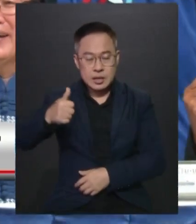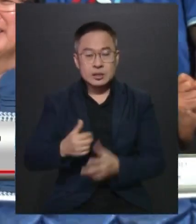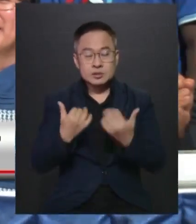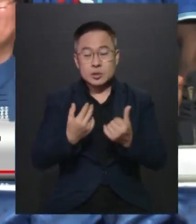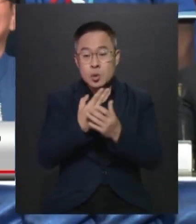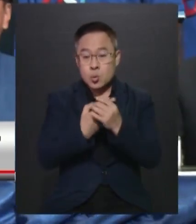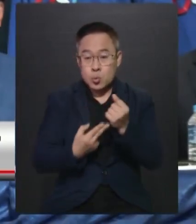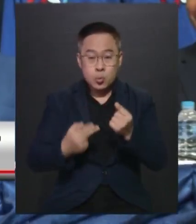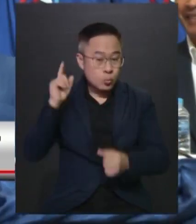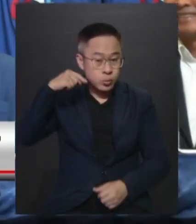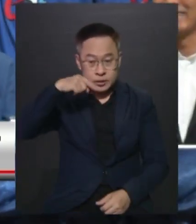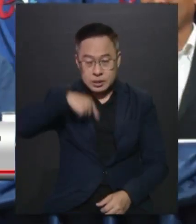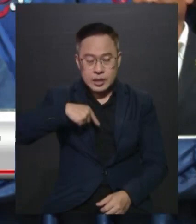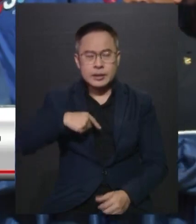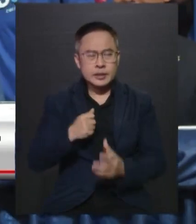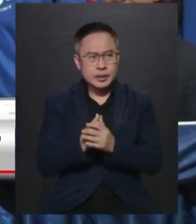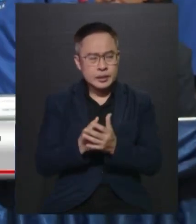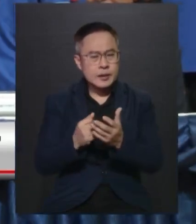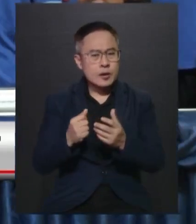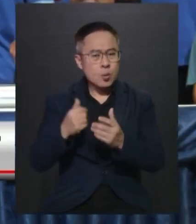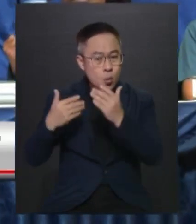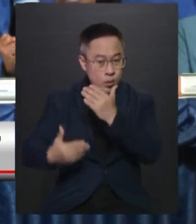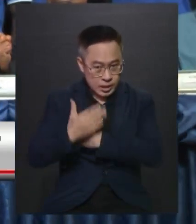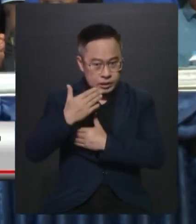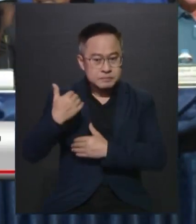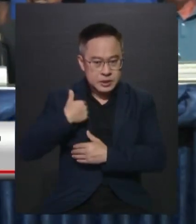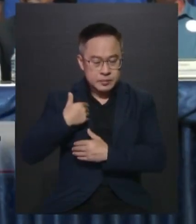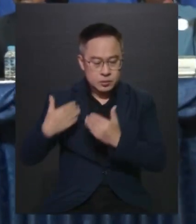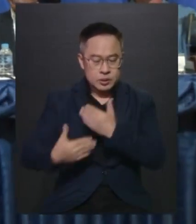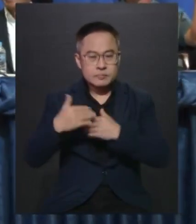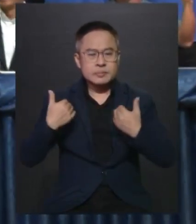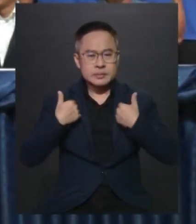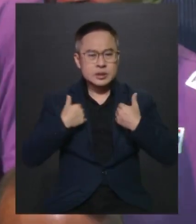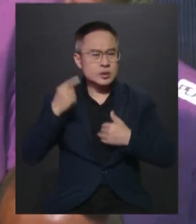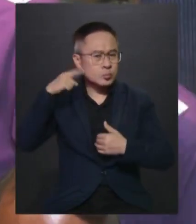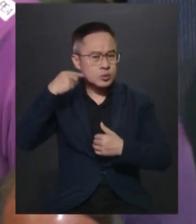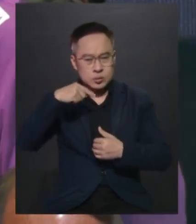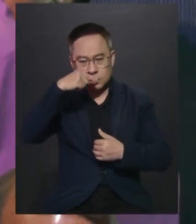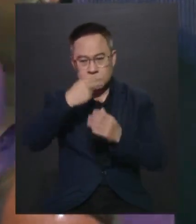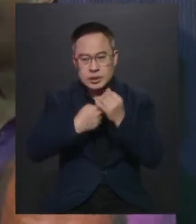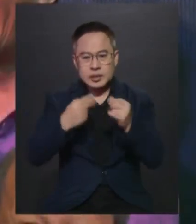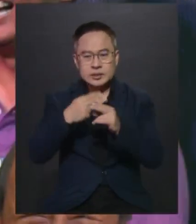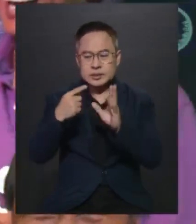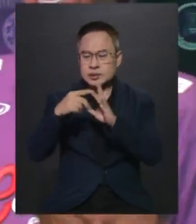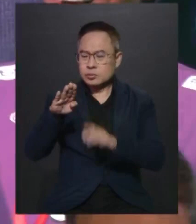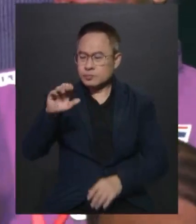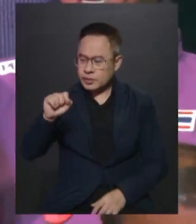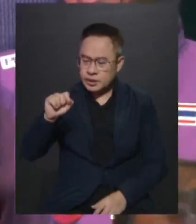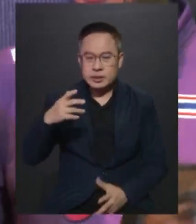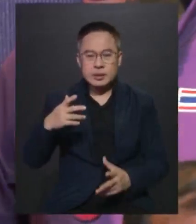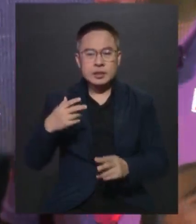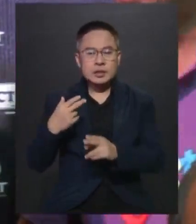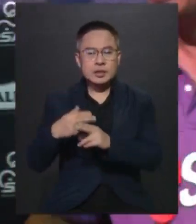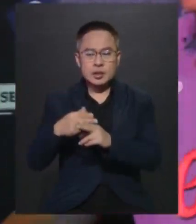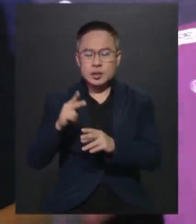ยก็ทำผลงานได้อยู่ในระดับมีเกณฑ์ได้ลุ้นเหมือนกันนั่นก็คือเบสวรพีรัชยากรก้องพบสรุตาว